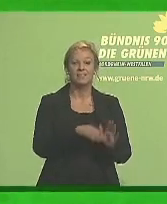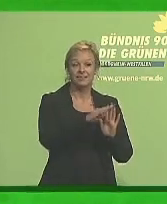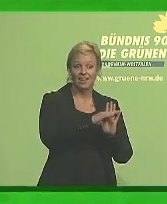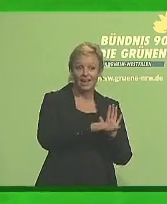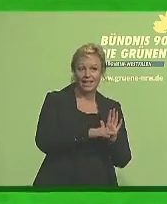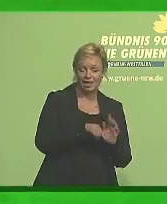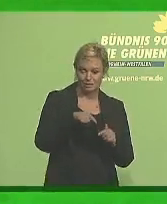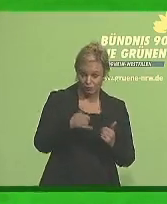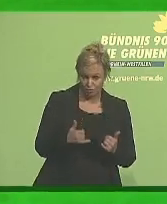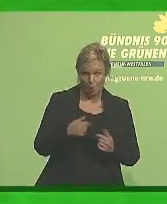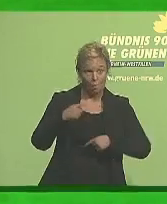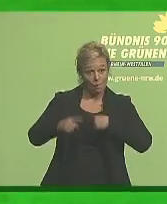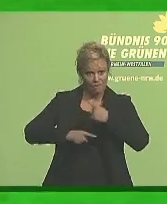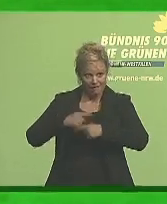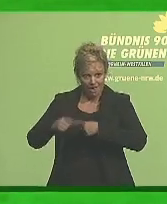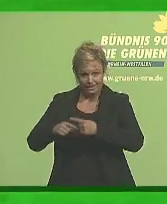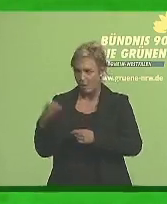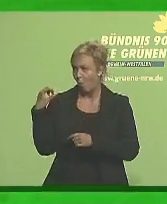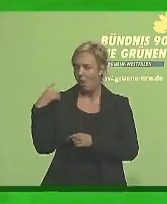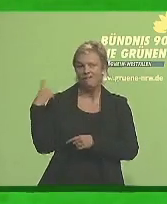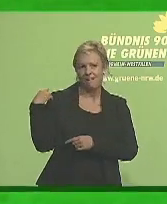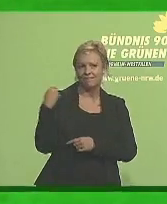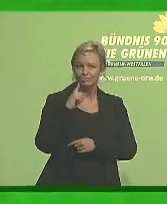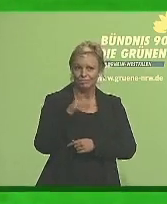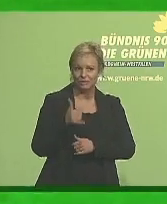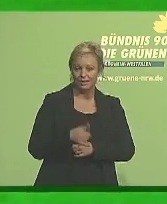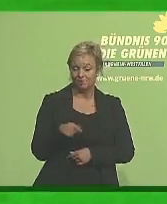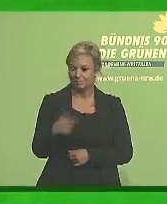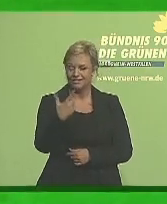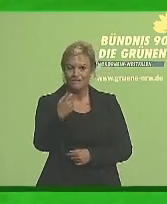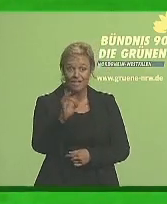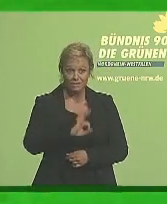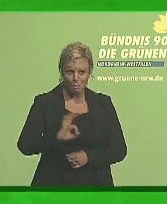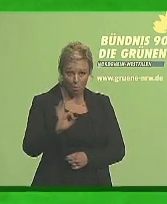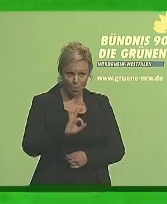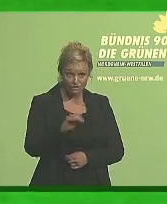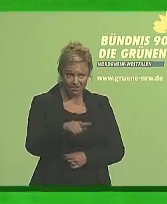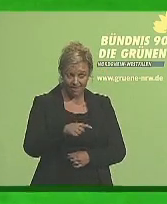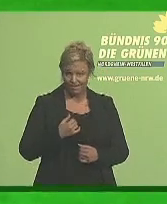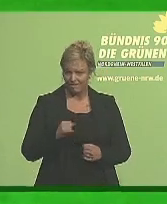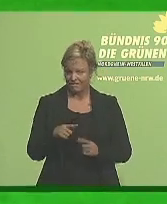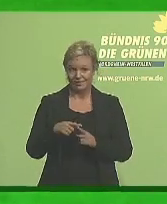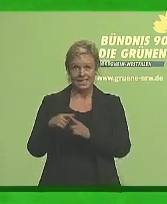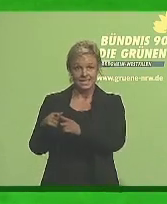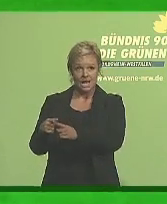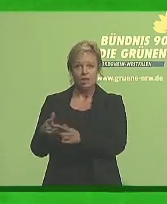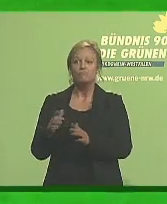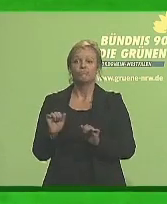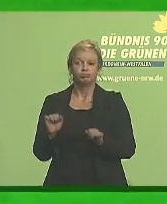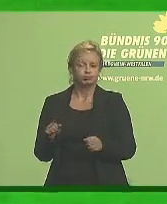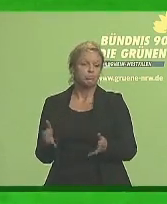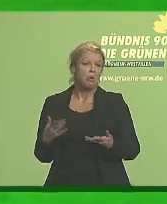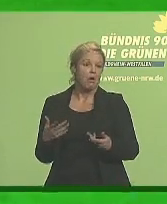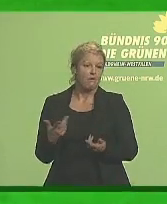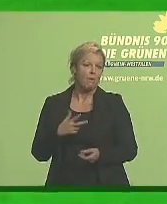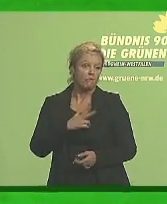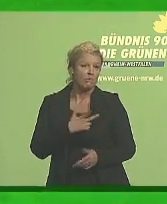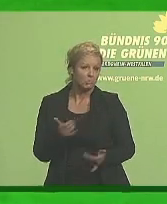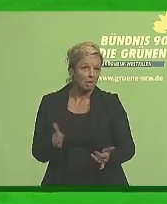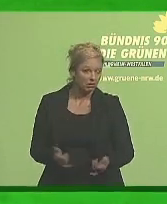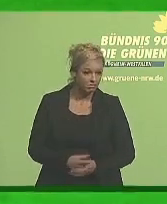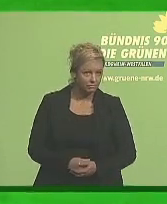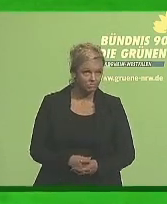gerade angesprochen hat, dann kann man dieses 20% Effizienzziel einfach versprechen. Und was